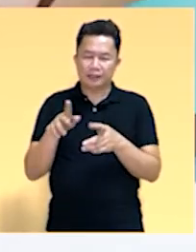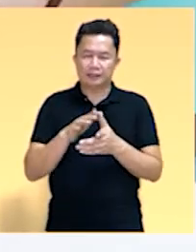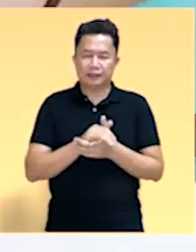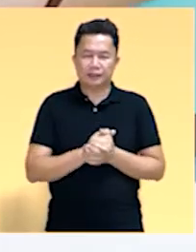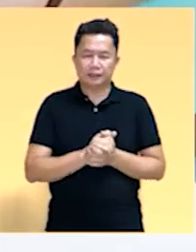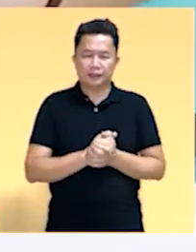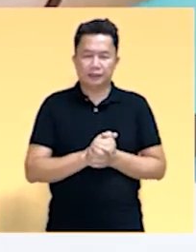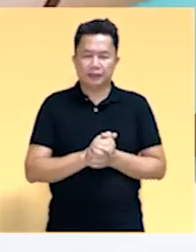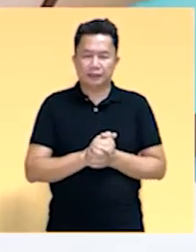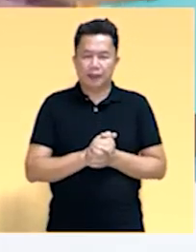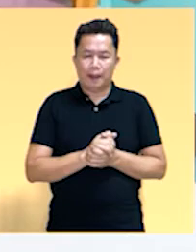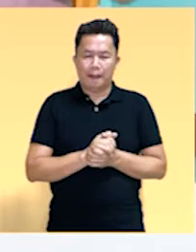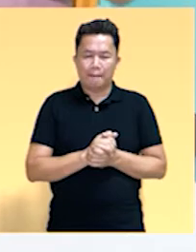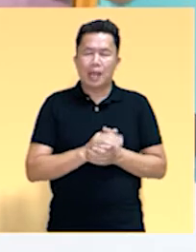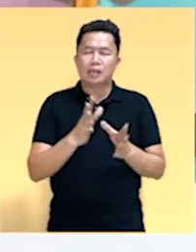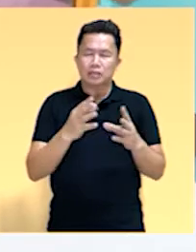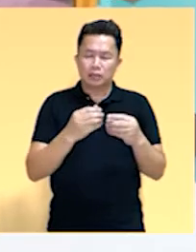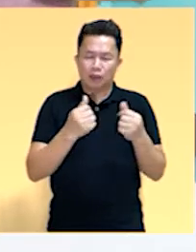Plan.